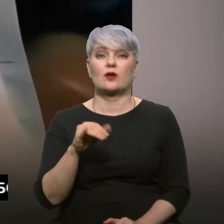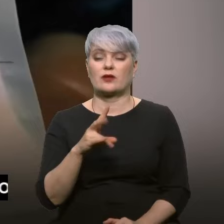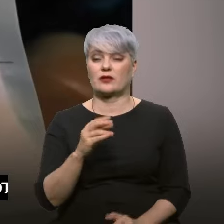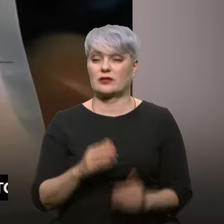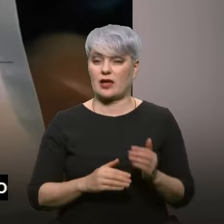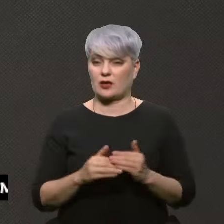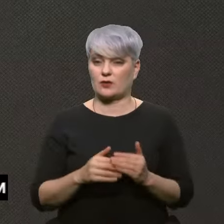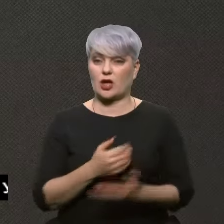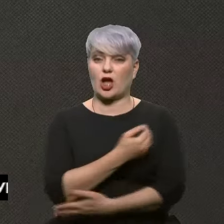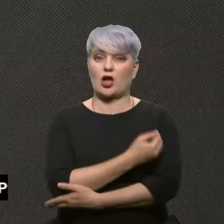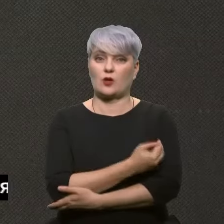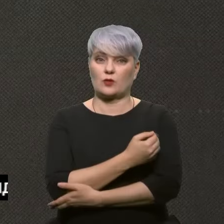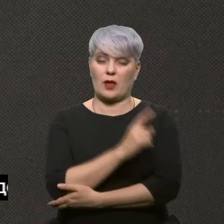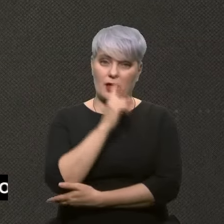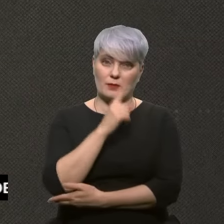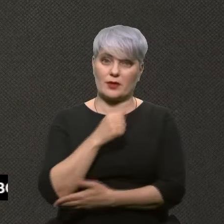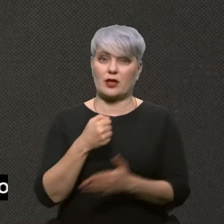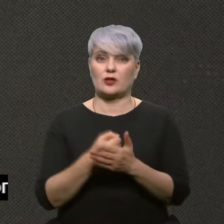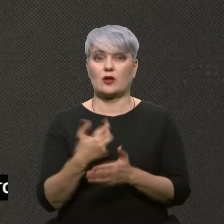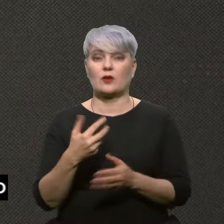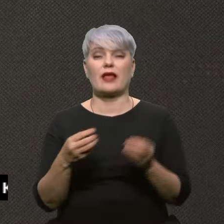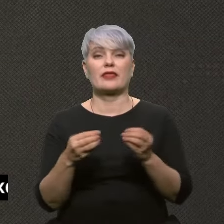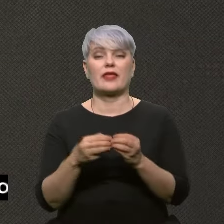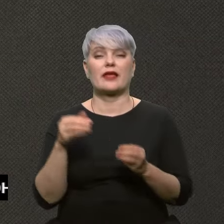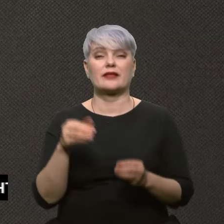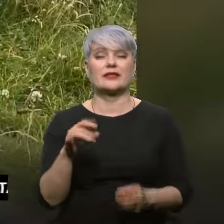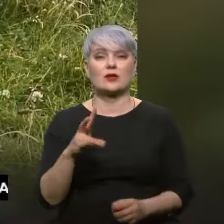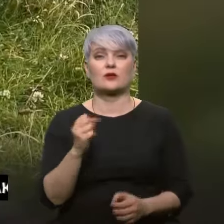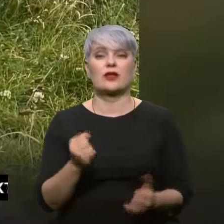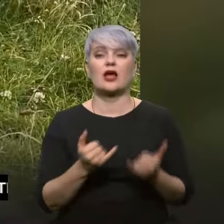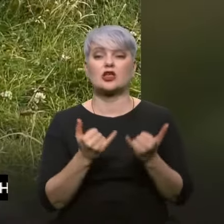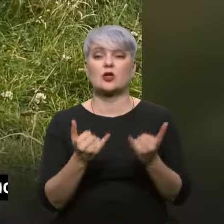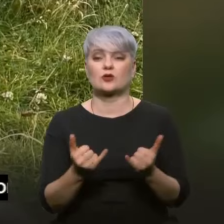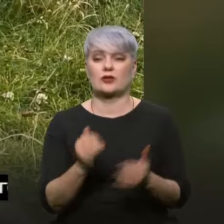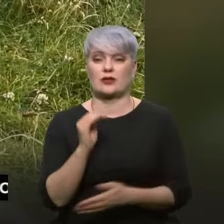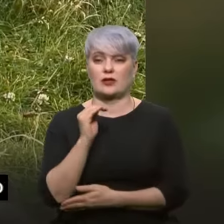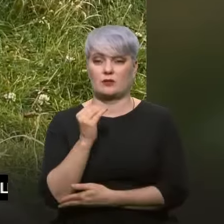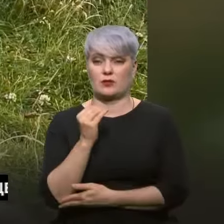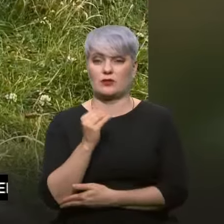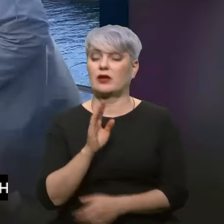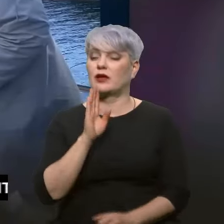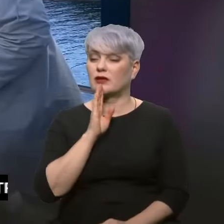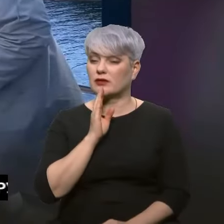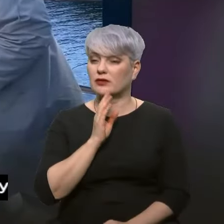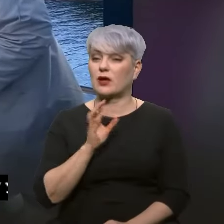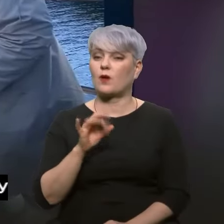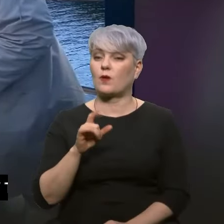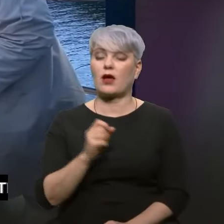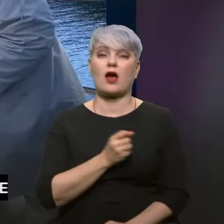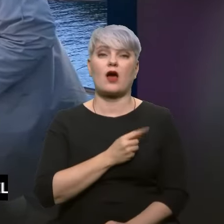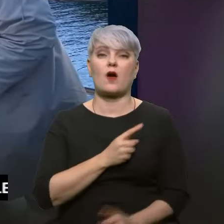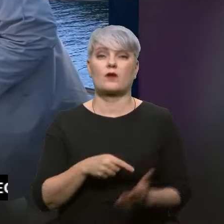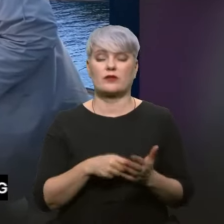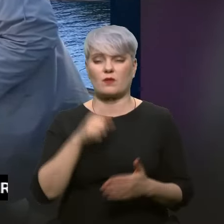грудничок от місяця до 3, около 10 тисяч злотих на содержання цього дитини. Ольга Чекмаєва – корінна одеситка. Жінка була впевнена,